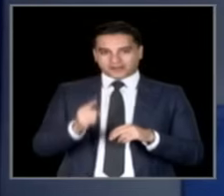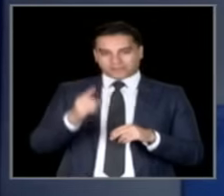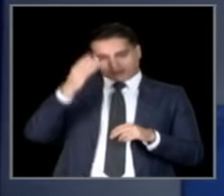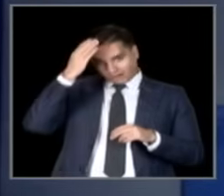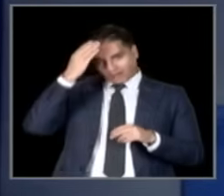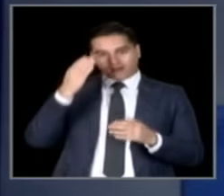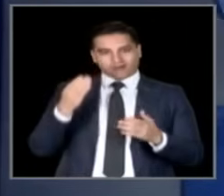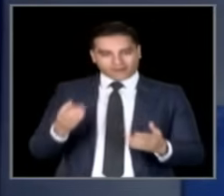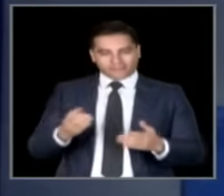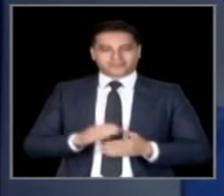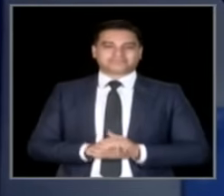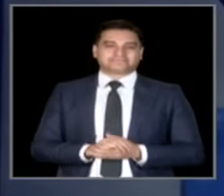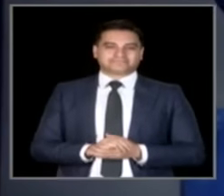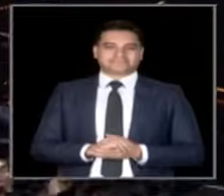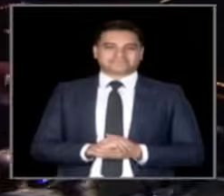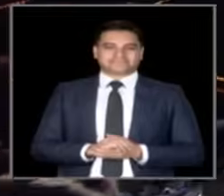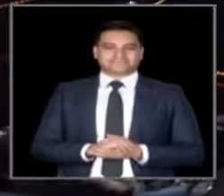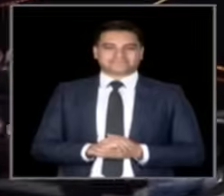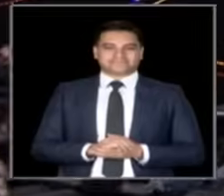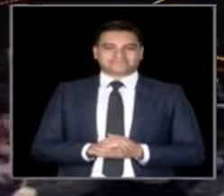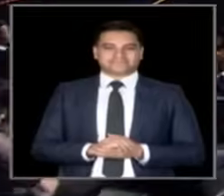من برنامج العباقرة.